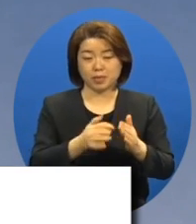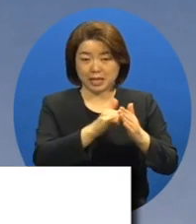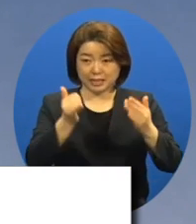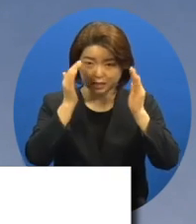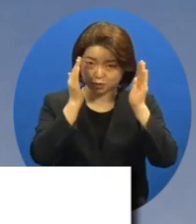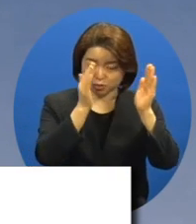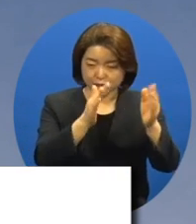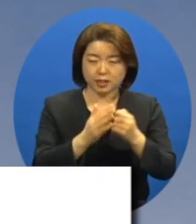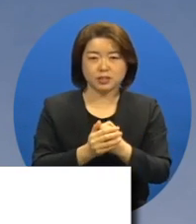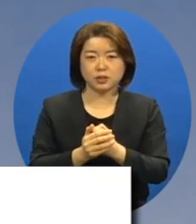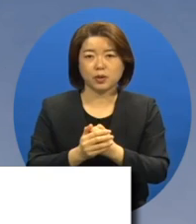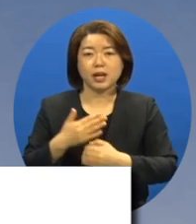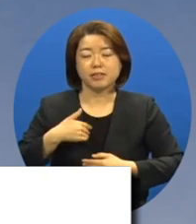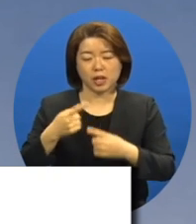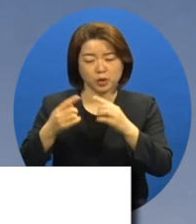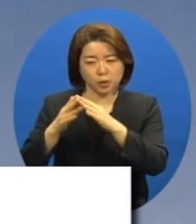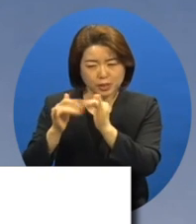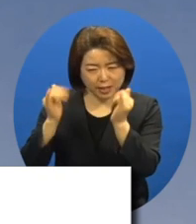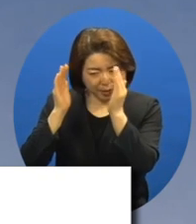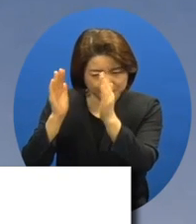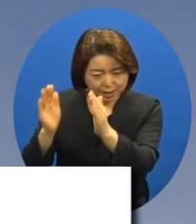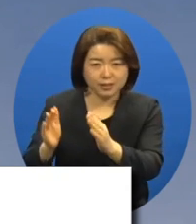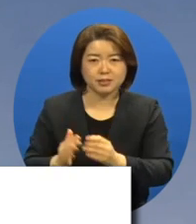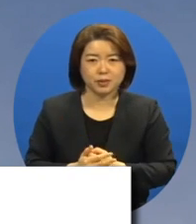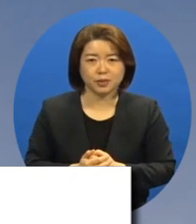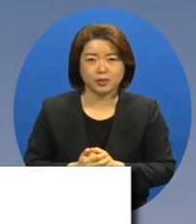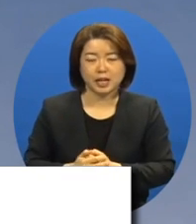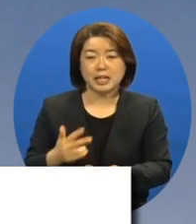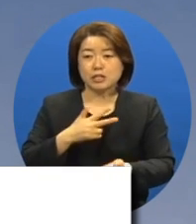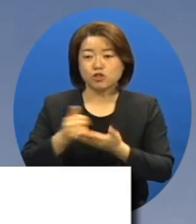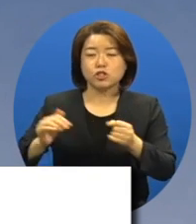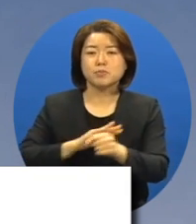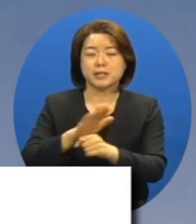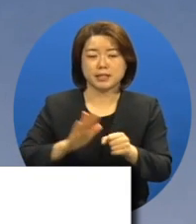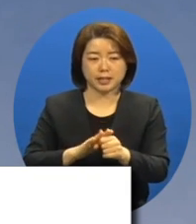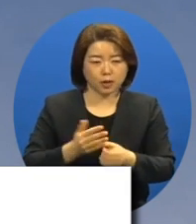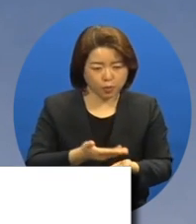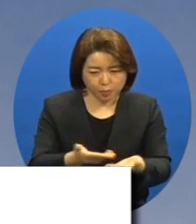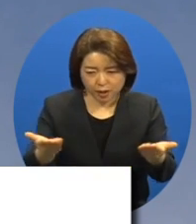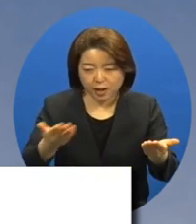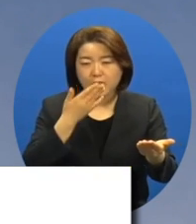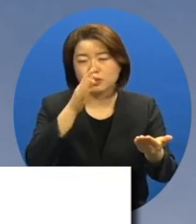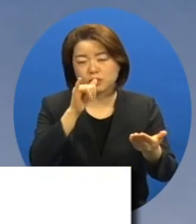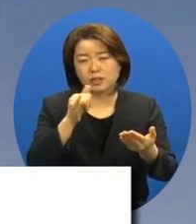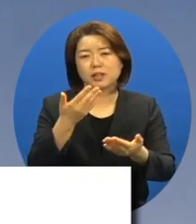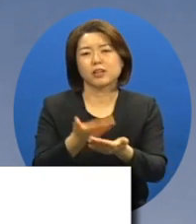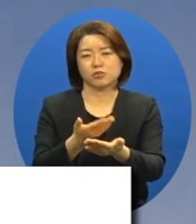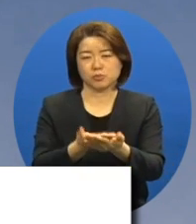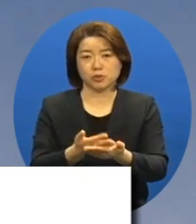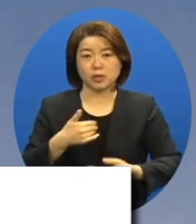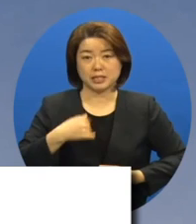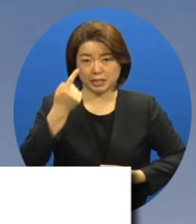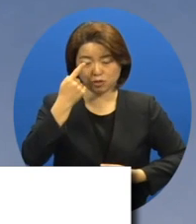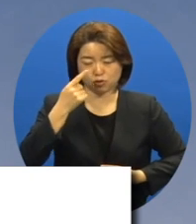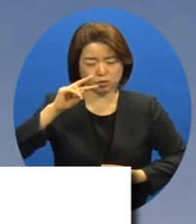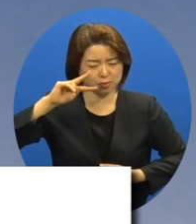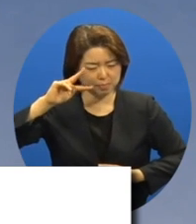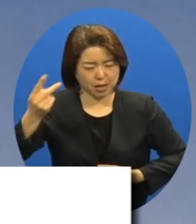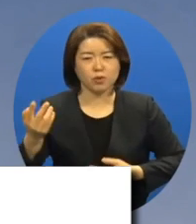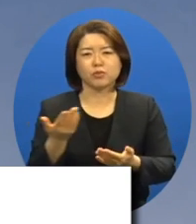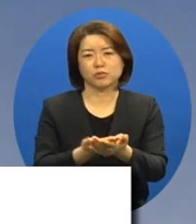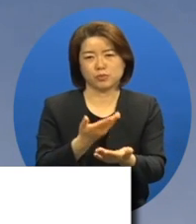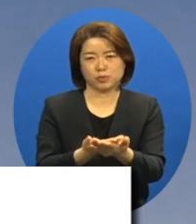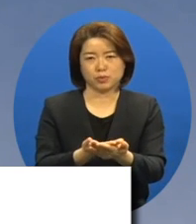향하여 내가 교인들을 향하여 주님의 사랑으로 대할 수 있게 해 주시기 바람 제 눈을 바꾸어 주시기